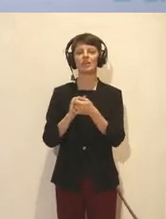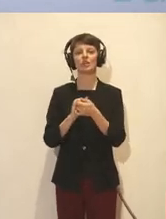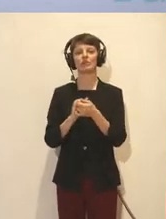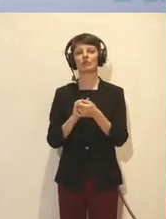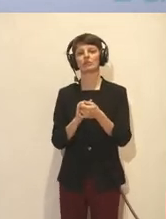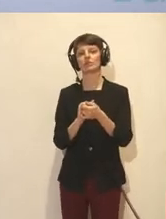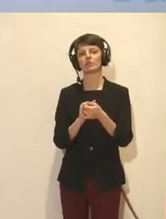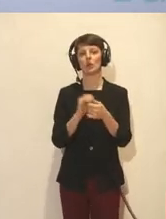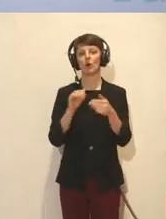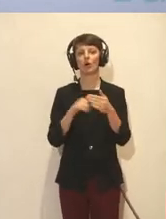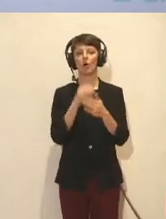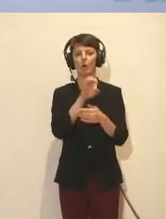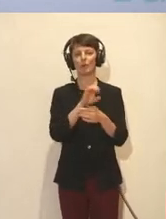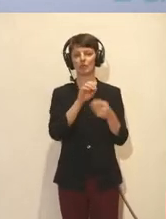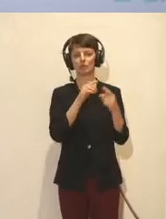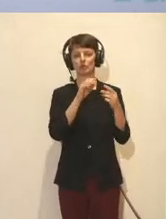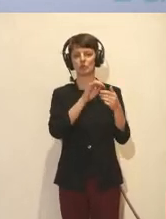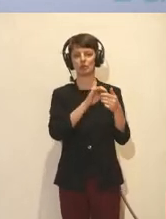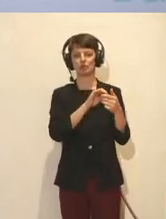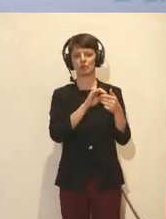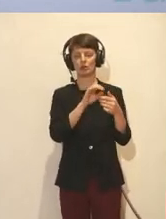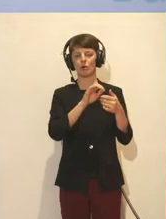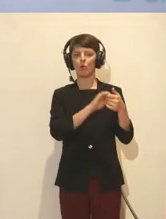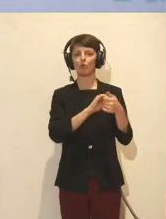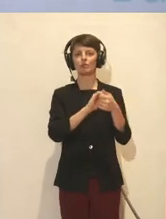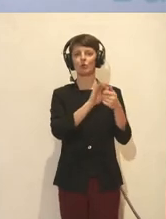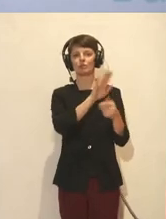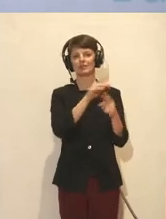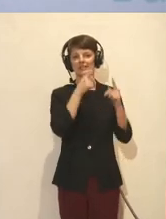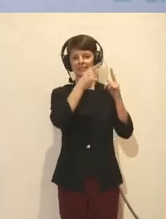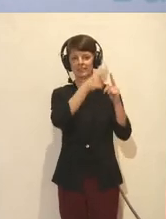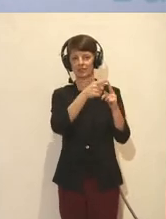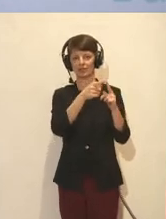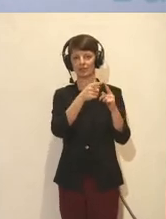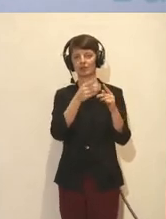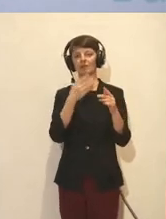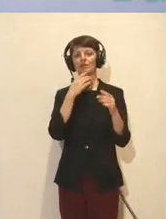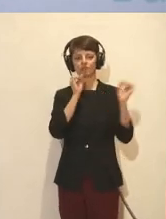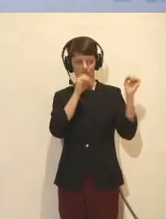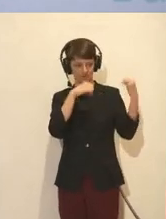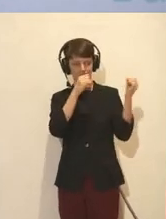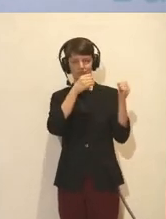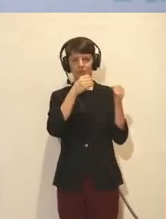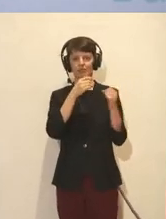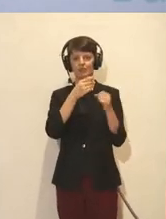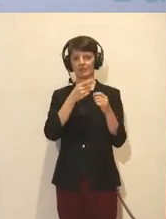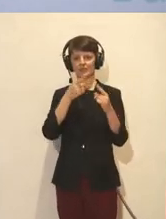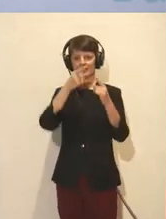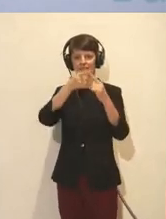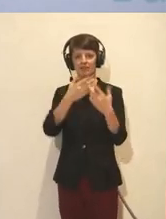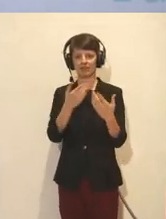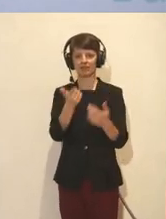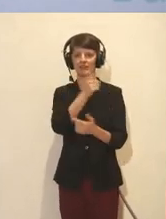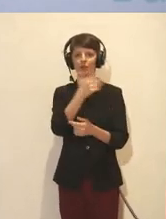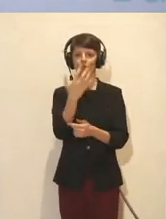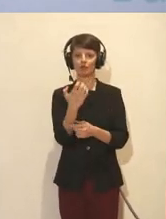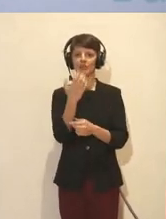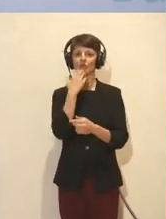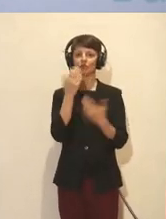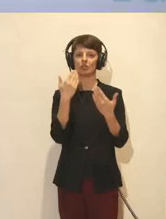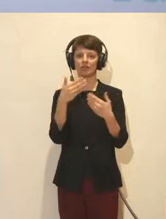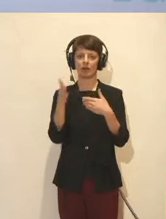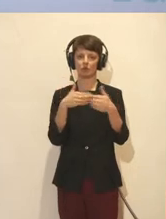bis 2050 klimaneutral zu werden diese zielsetzung ist